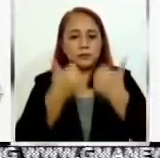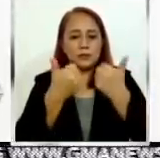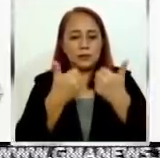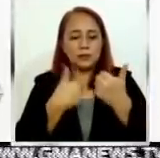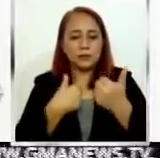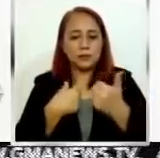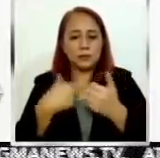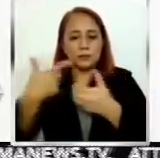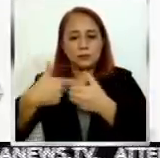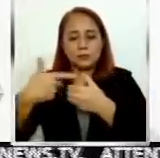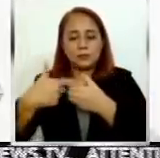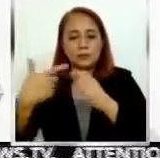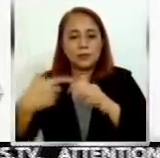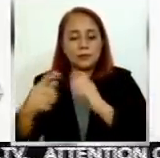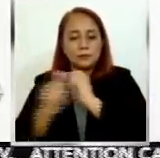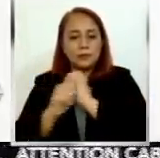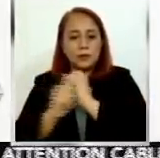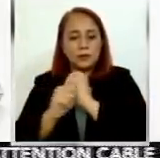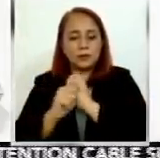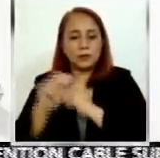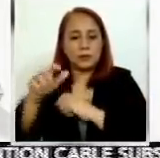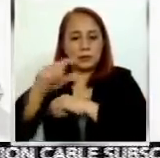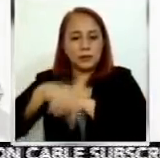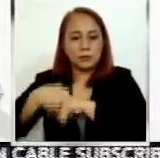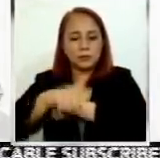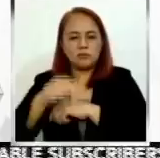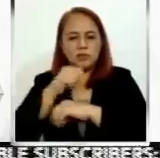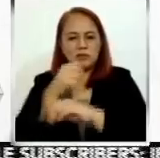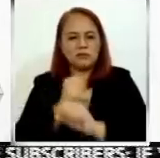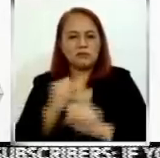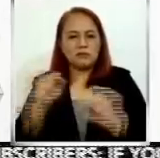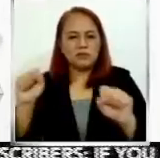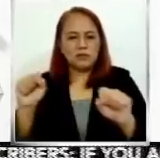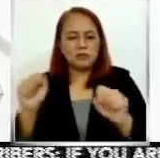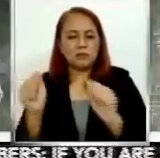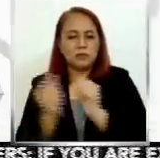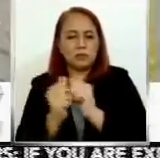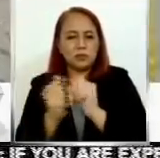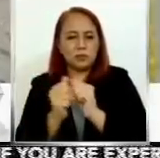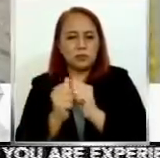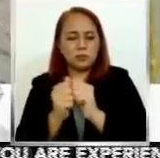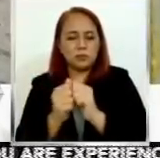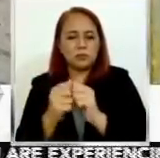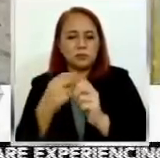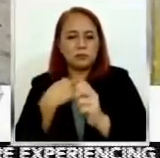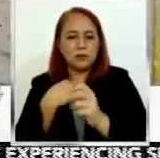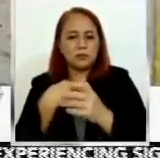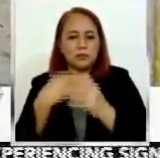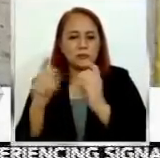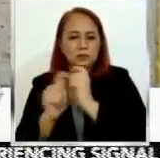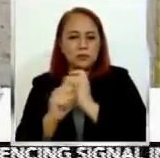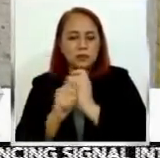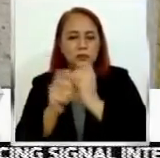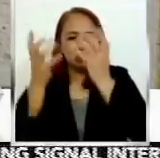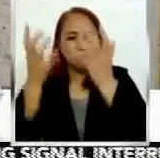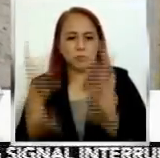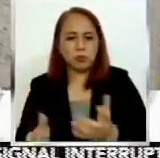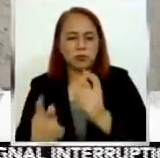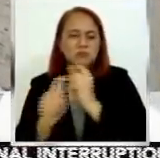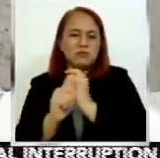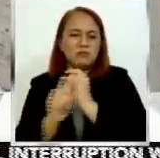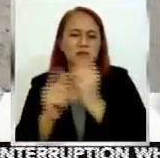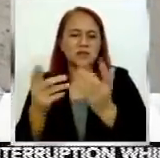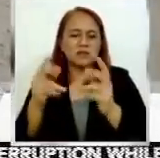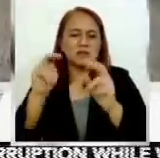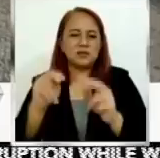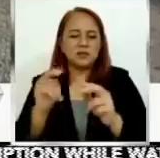Atimonan, Quezon. Pero hindi na naisalba ang kasama niyang matinding na ipit sa truck. Sa bigat at laki ng truck, kinailangan pang gumamit